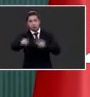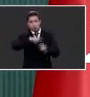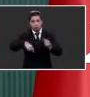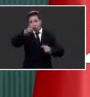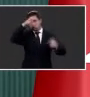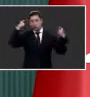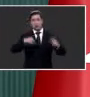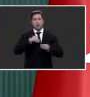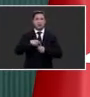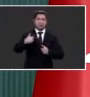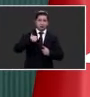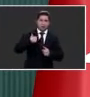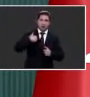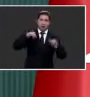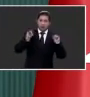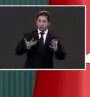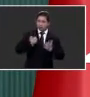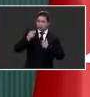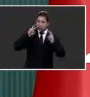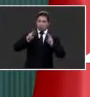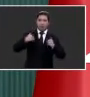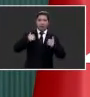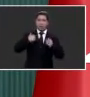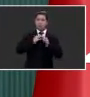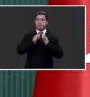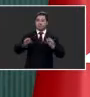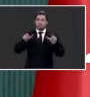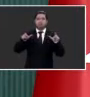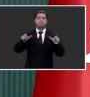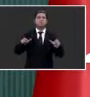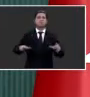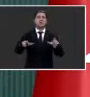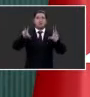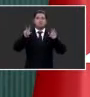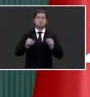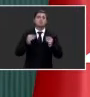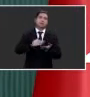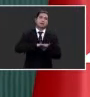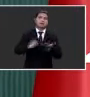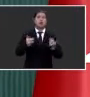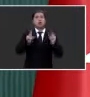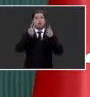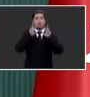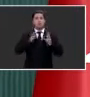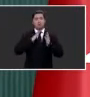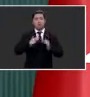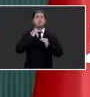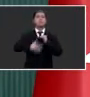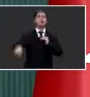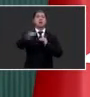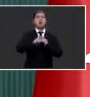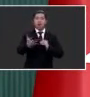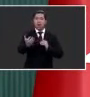ülkemize olan etkilerini ciddi ölçüde kontrol altına aldık milletimizin